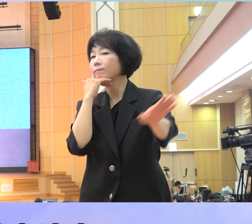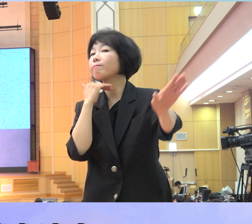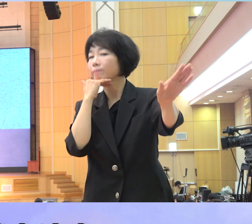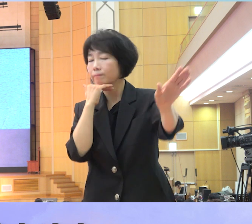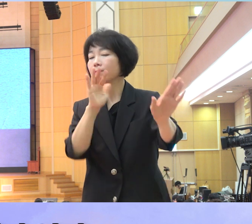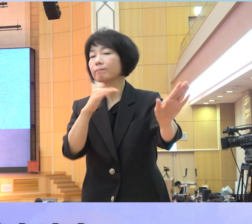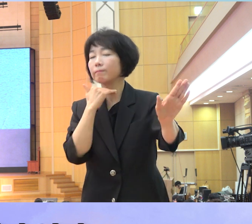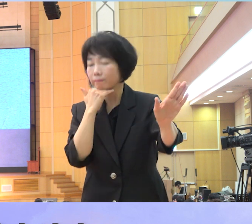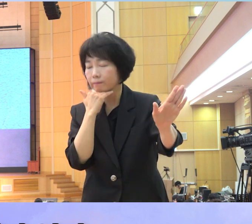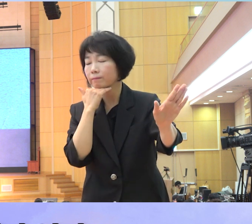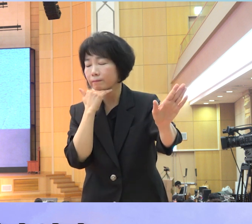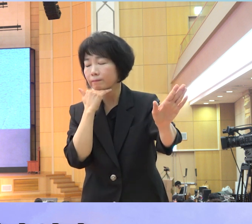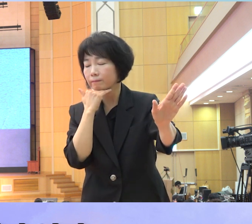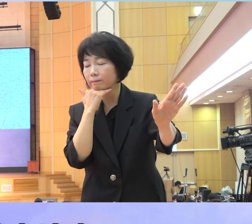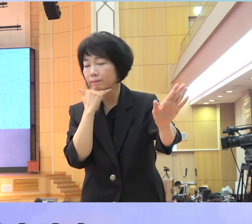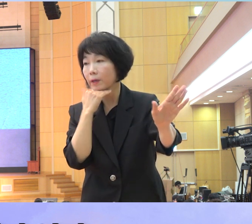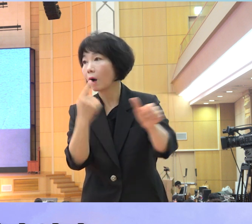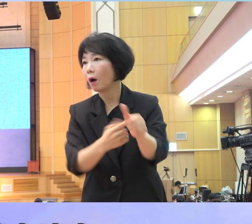기다려줌,